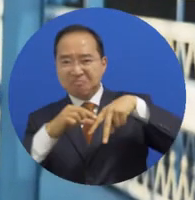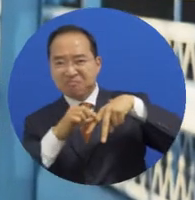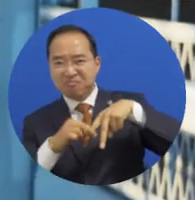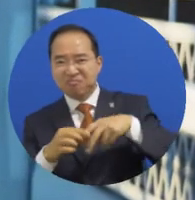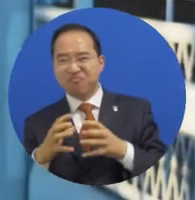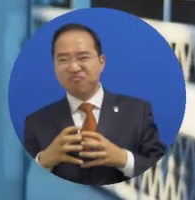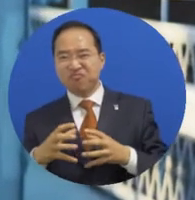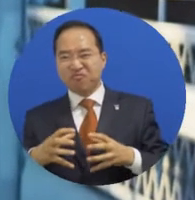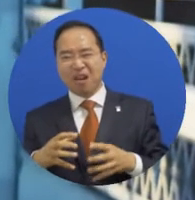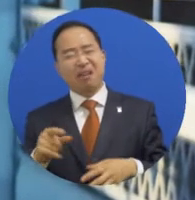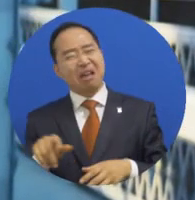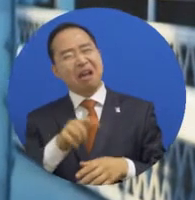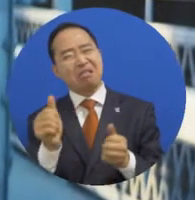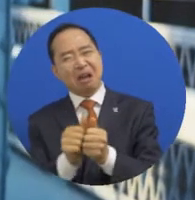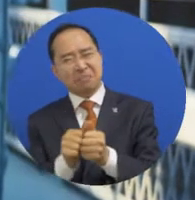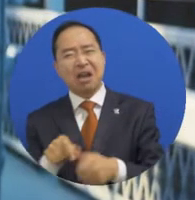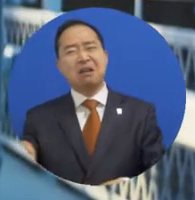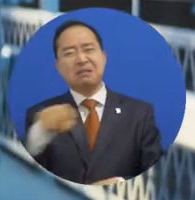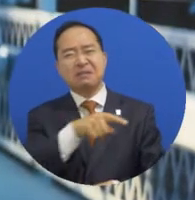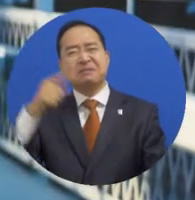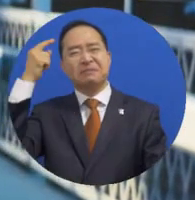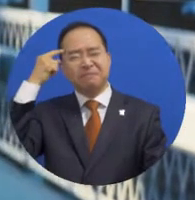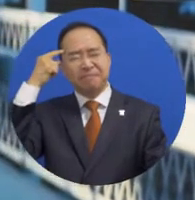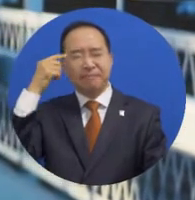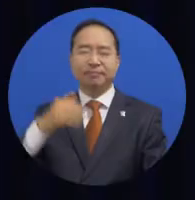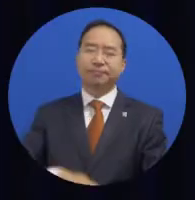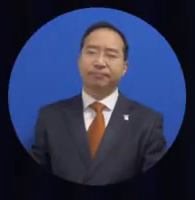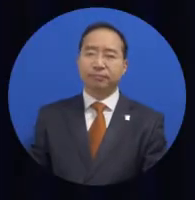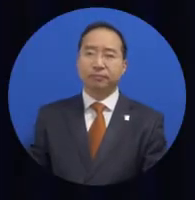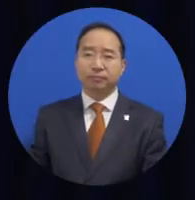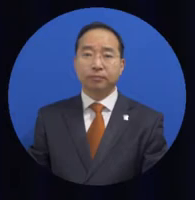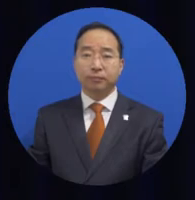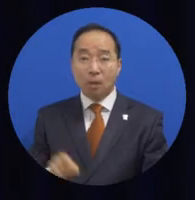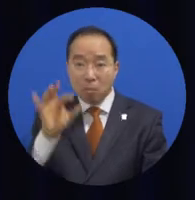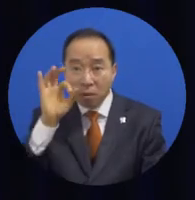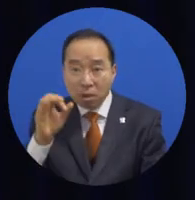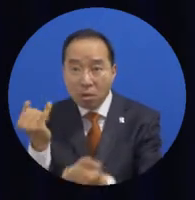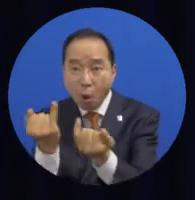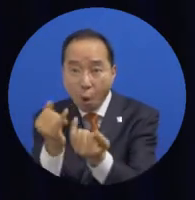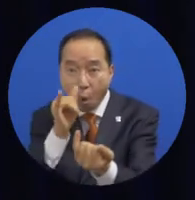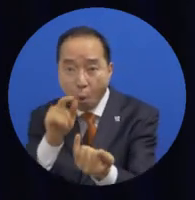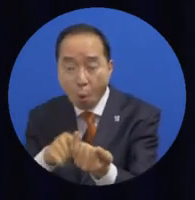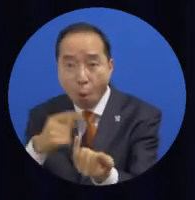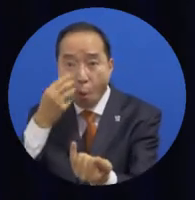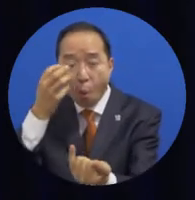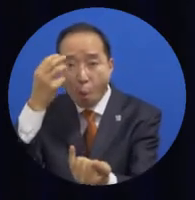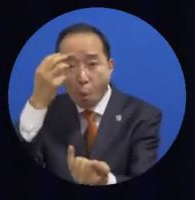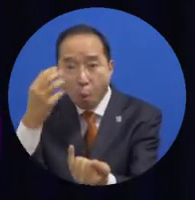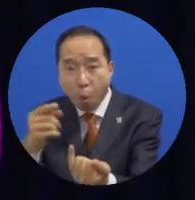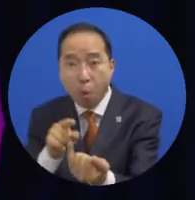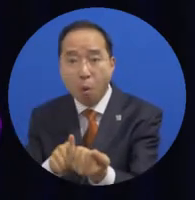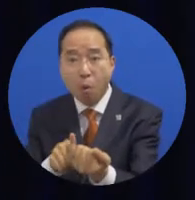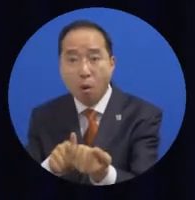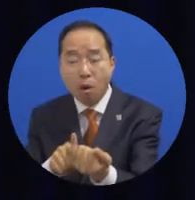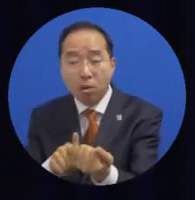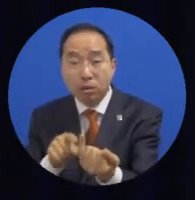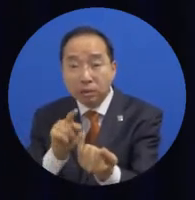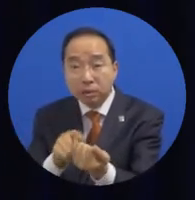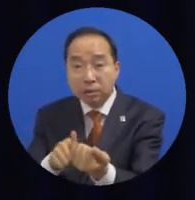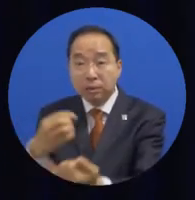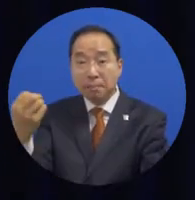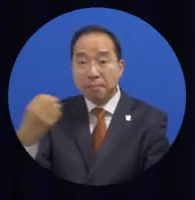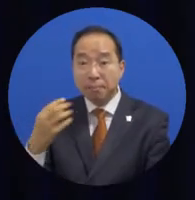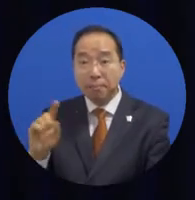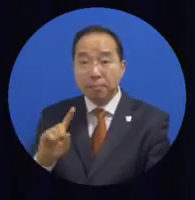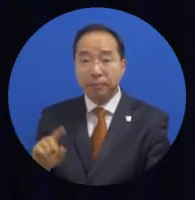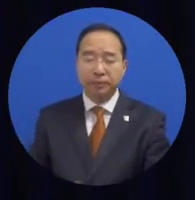타는 사람들은 다 남자라고 생각을 했는데 한 여성이 그 사이에 끼어있던 겁니다. 그 여성이 저보고